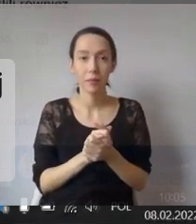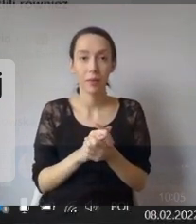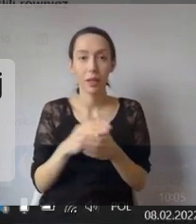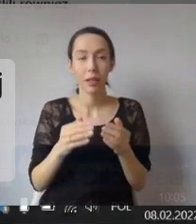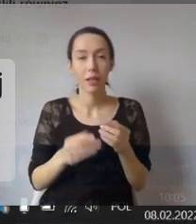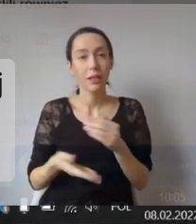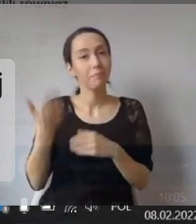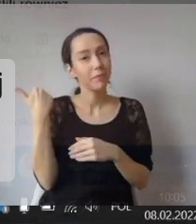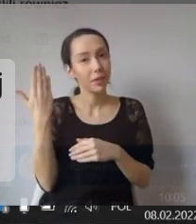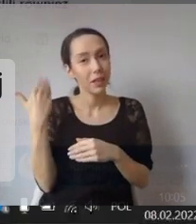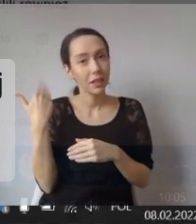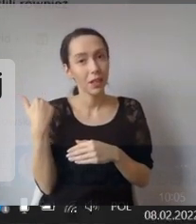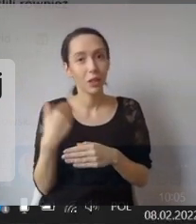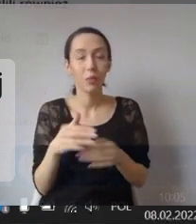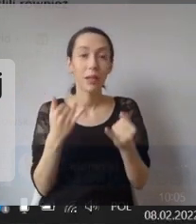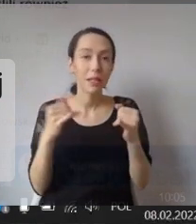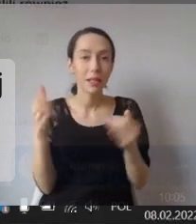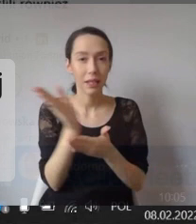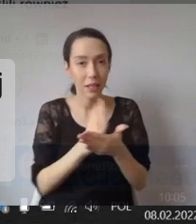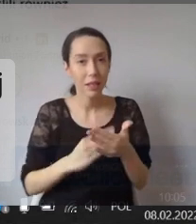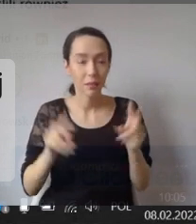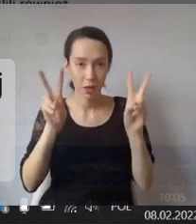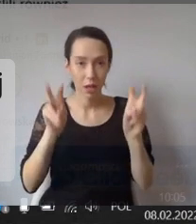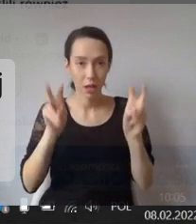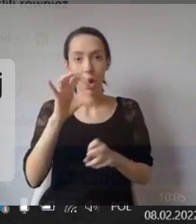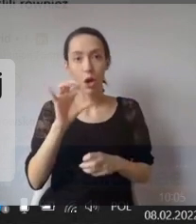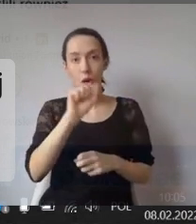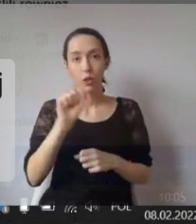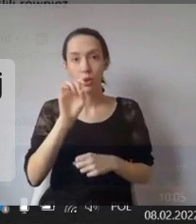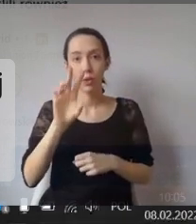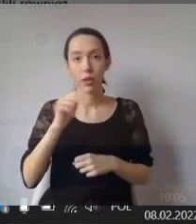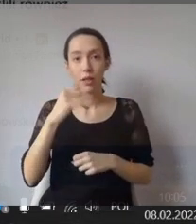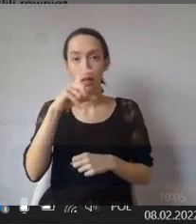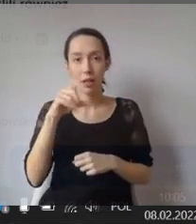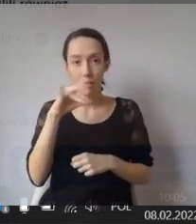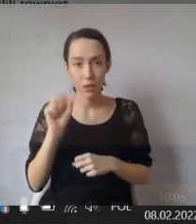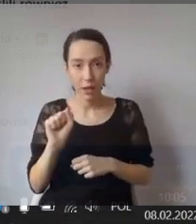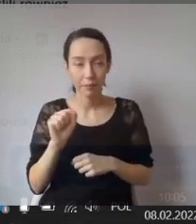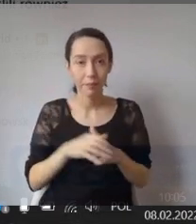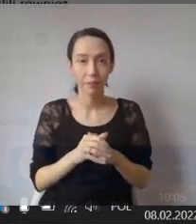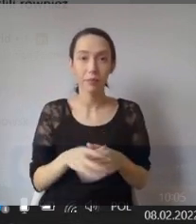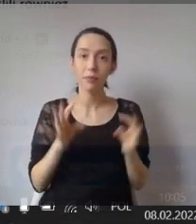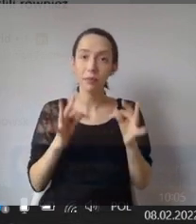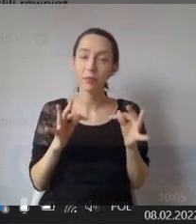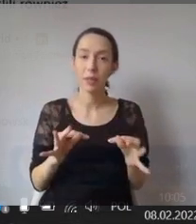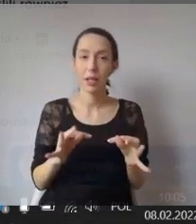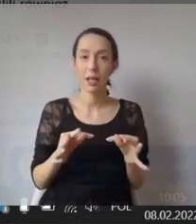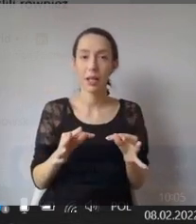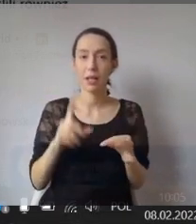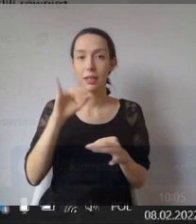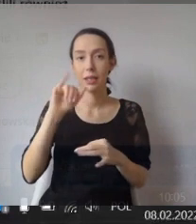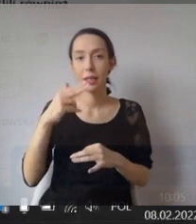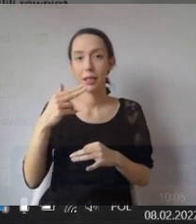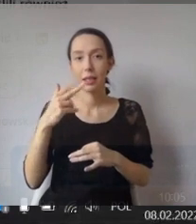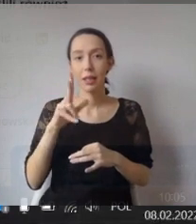wcześniej tutaj była taka część jak osiągnięcia, gdzie należało wpisać znajomość języka obcego. Teraz LinkedIn podzielił to menu